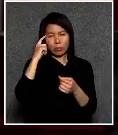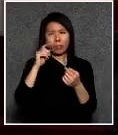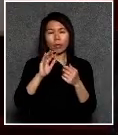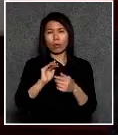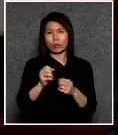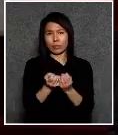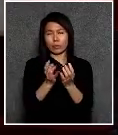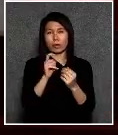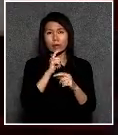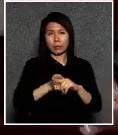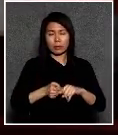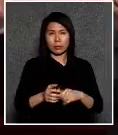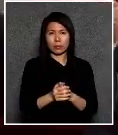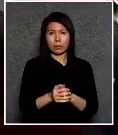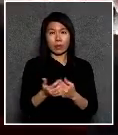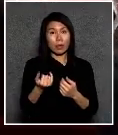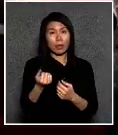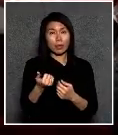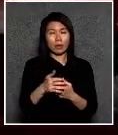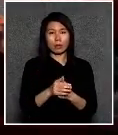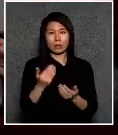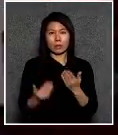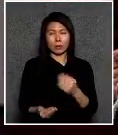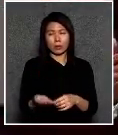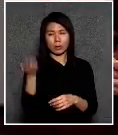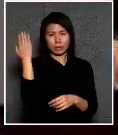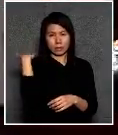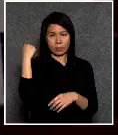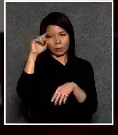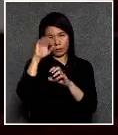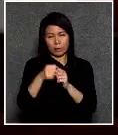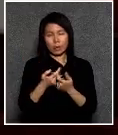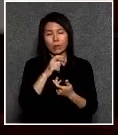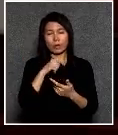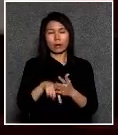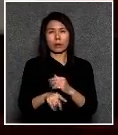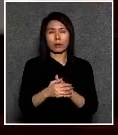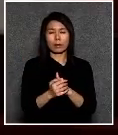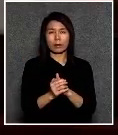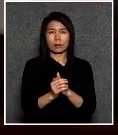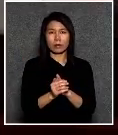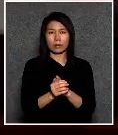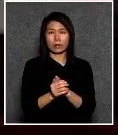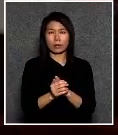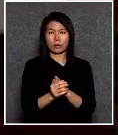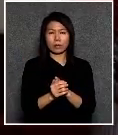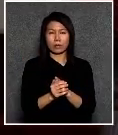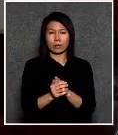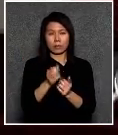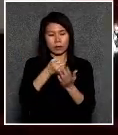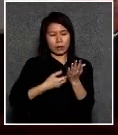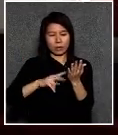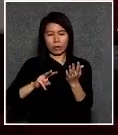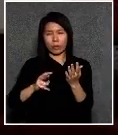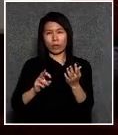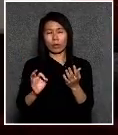主席啱唔啱啊？不過按照過去嘅習慣，喺呢一個即係所謂沒有修正案嘅附表，因為